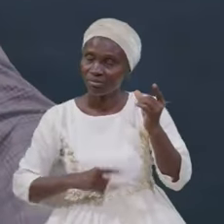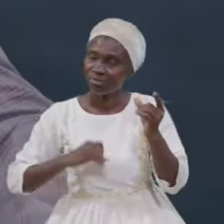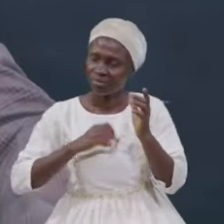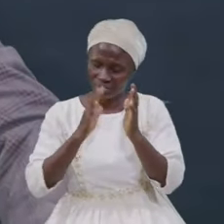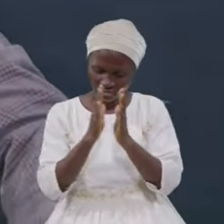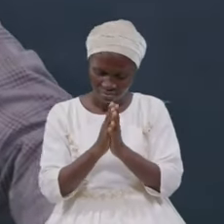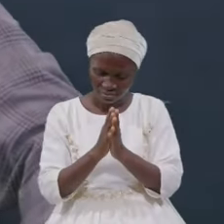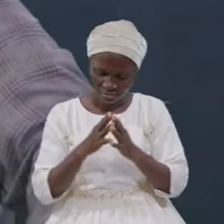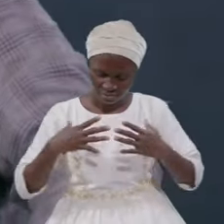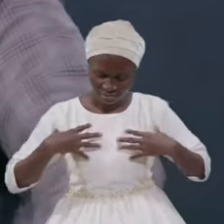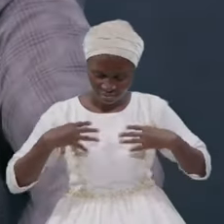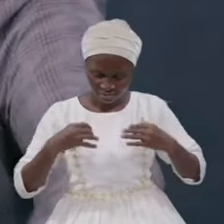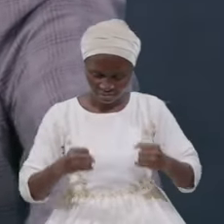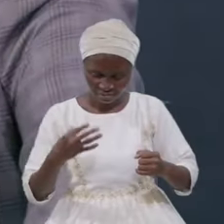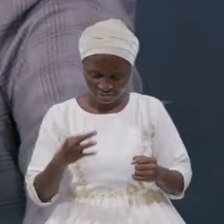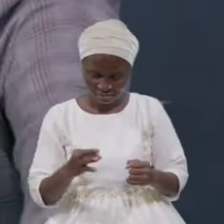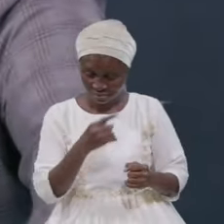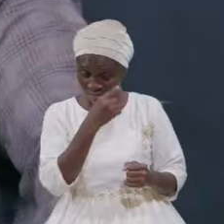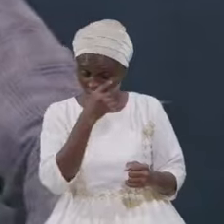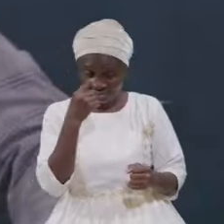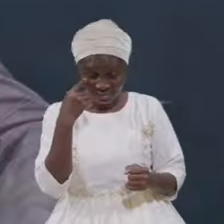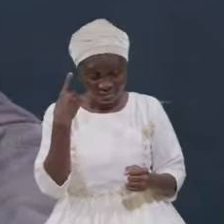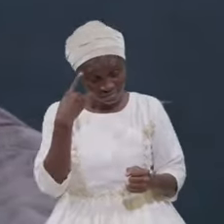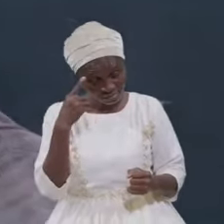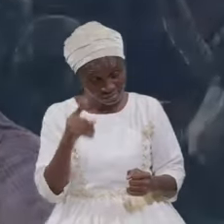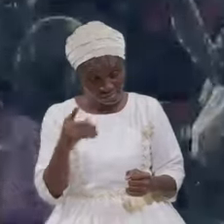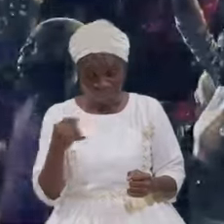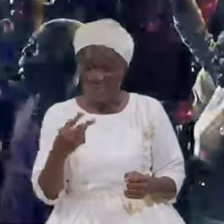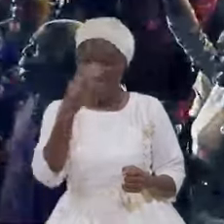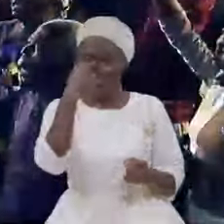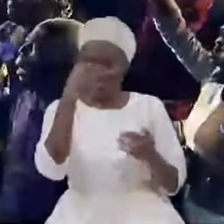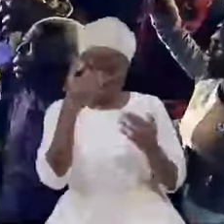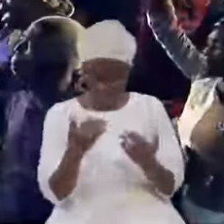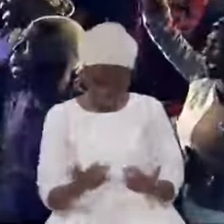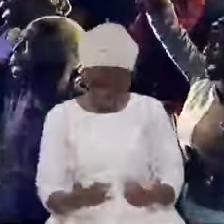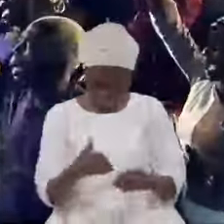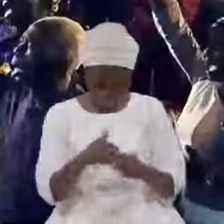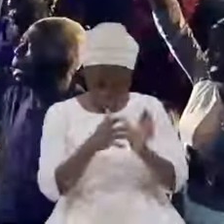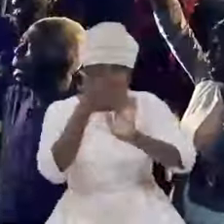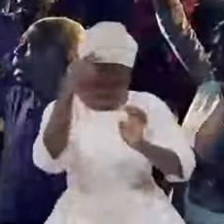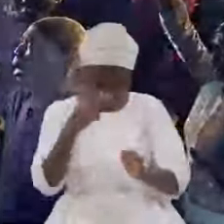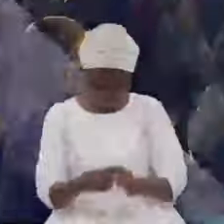rétablissement de la vue pour les aveugles maintenant, au nom de Jésus.